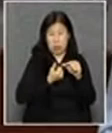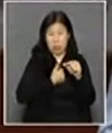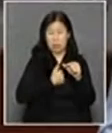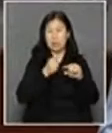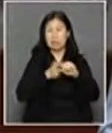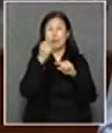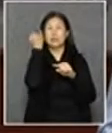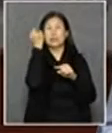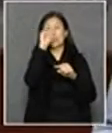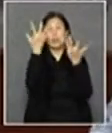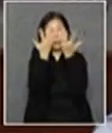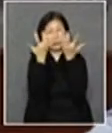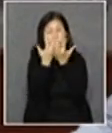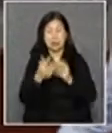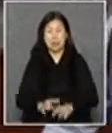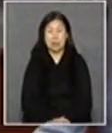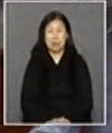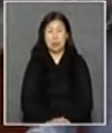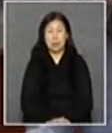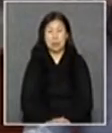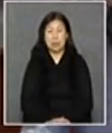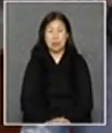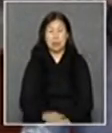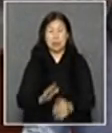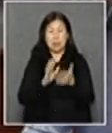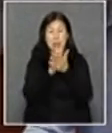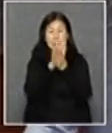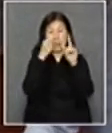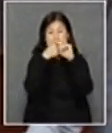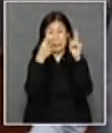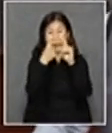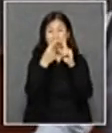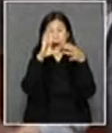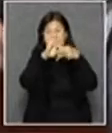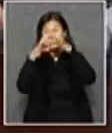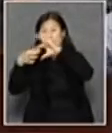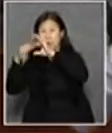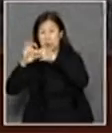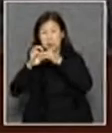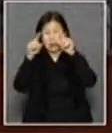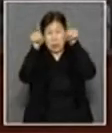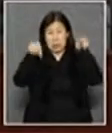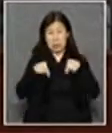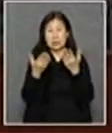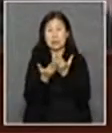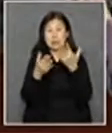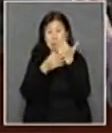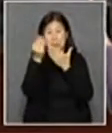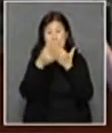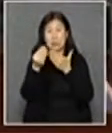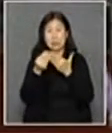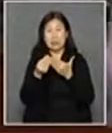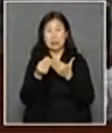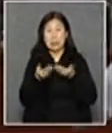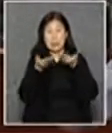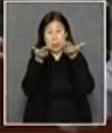算。而我手上有11年的過去的奧林匹克數學的成果，我不好像葉建源院那樣寫給你看。為